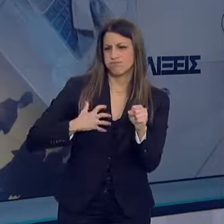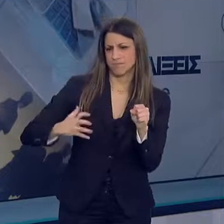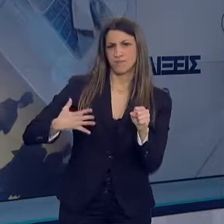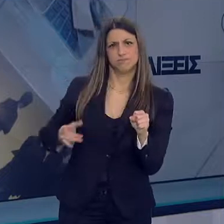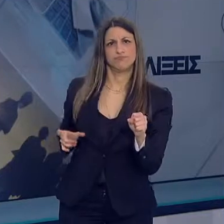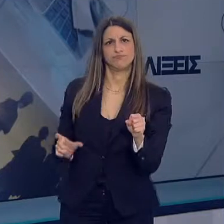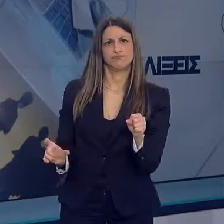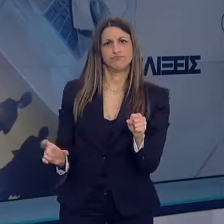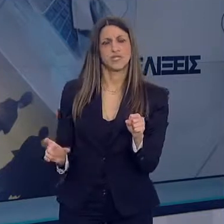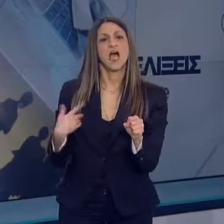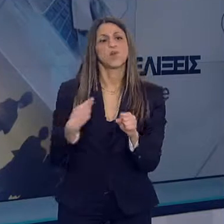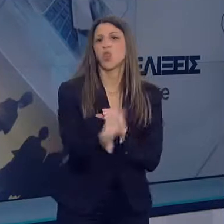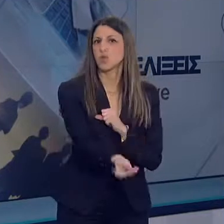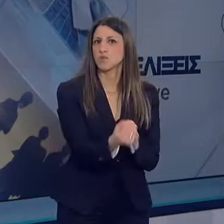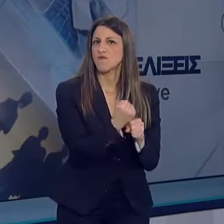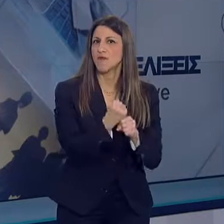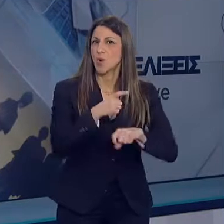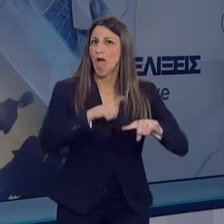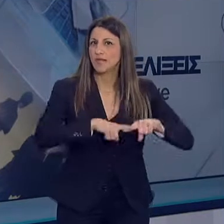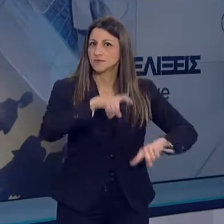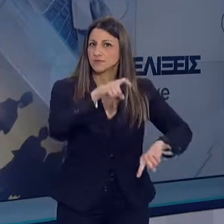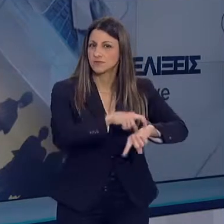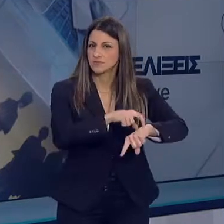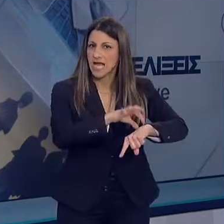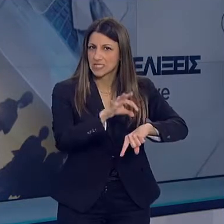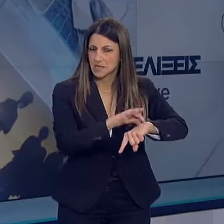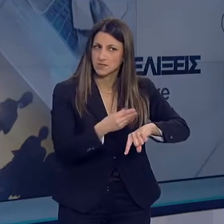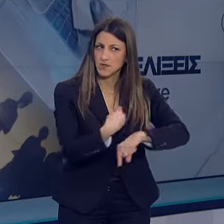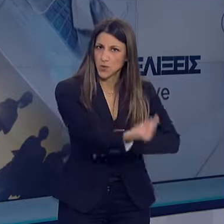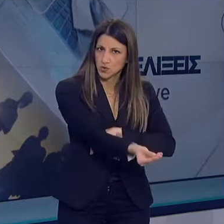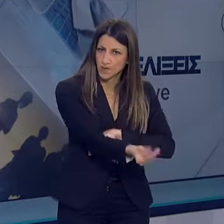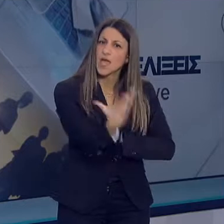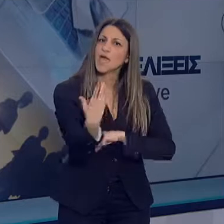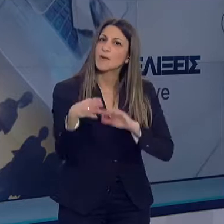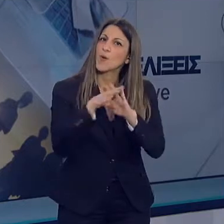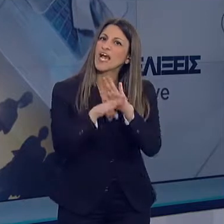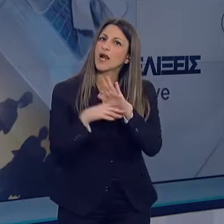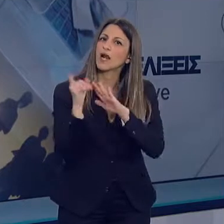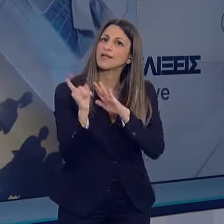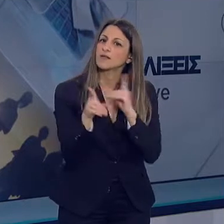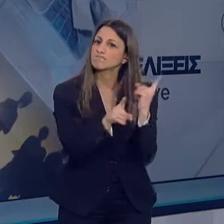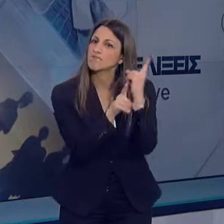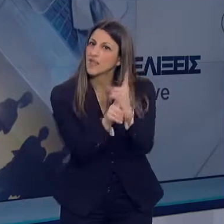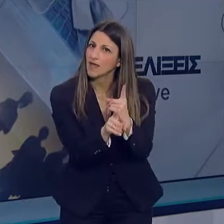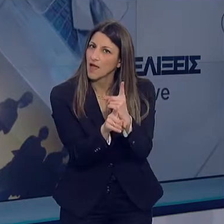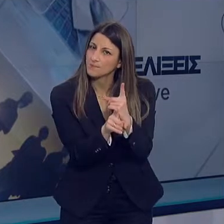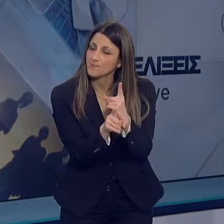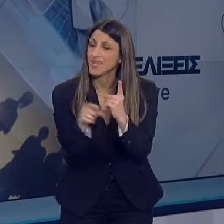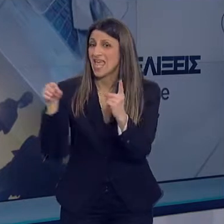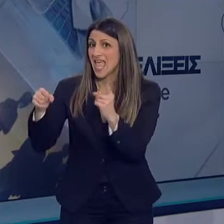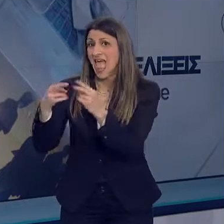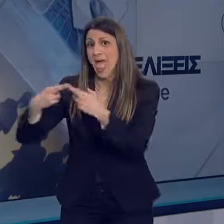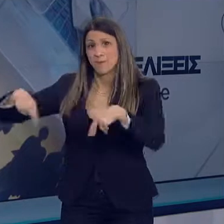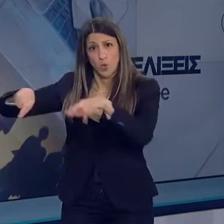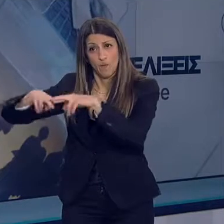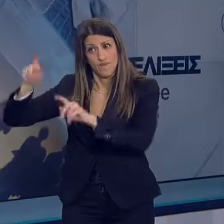δοθεί σε Έλληνες ασθενείς. Και γι' αυτό το φάρμακο έχουμε συγκεκριμένα κριτήρια στο θεραπευτικό μας αλγόριθμο που φτιάξαμε σαν Επιτροπή